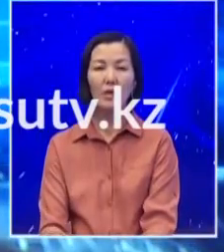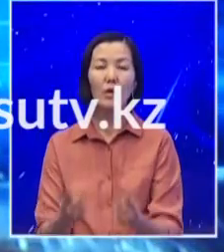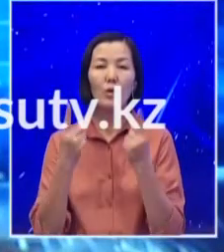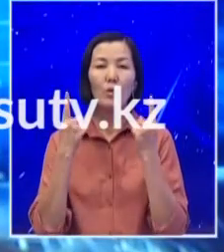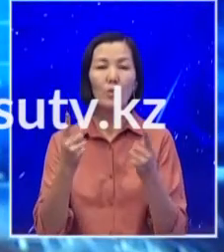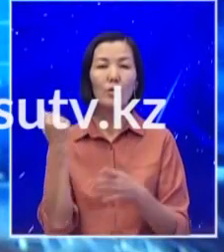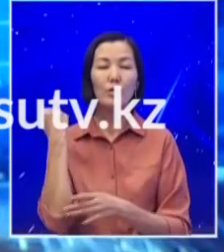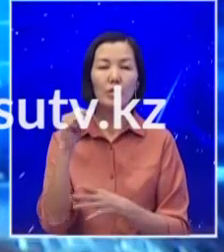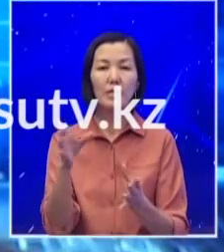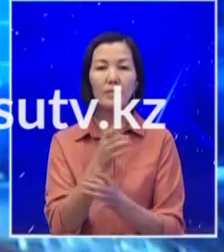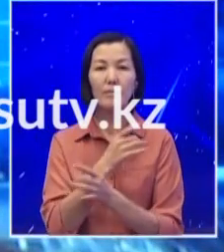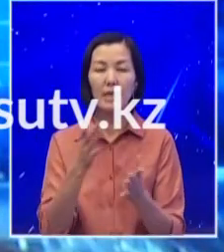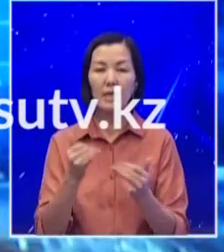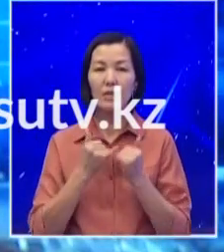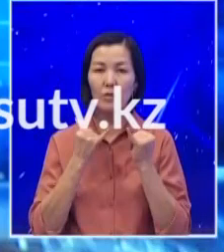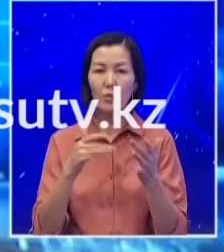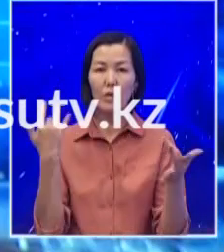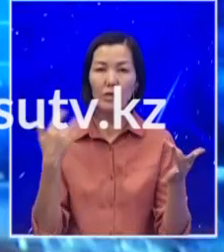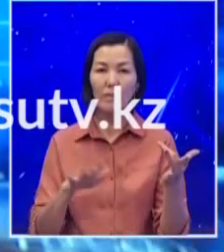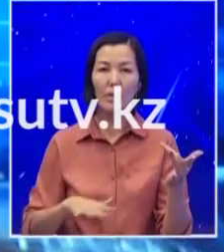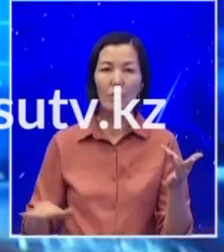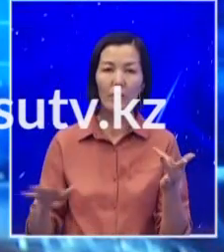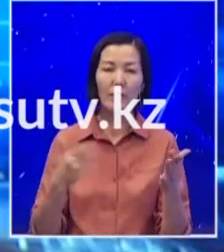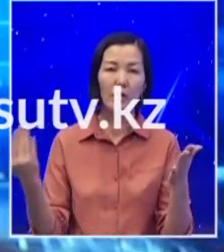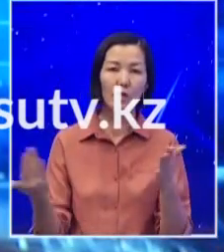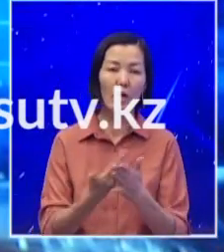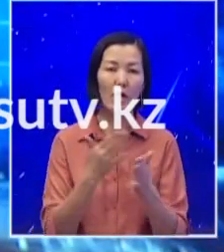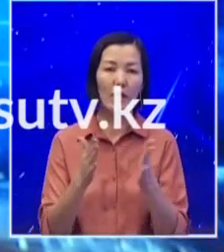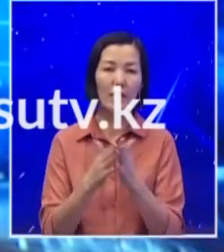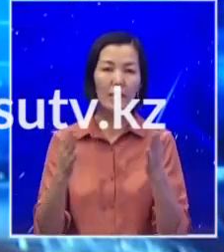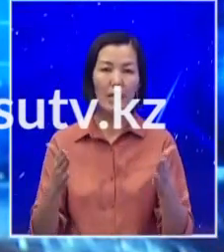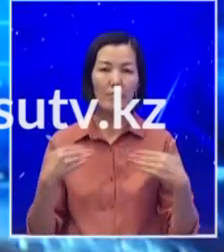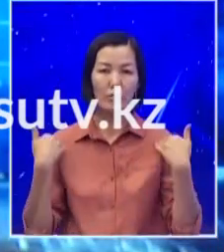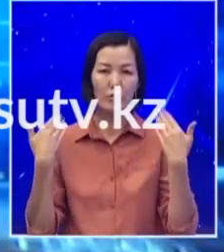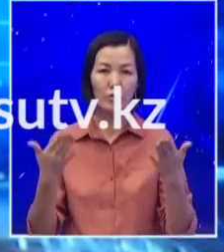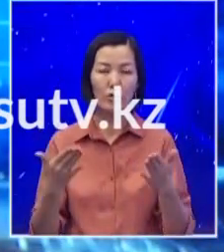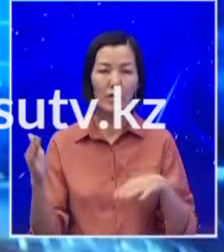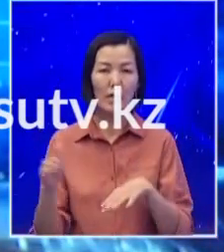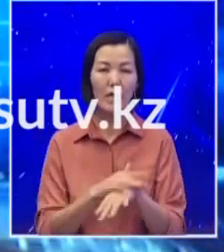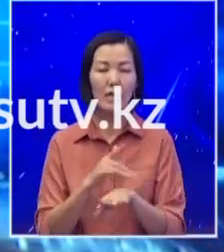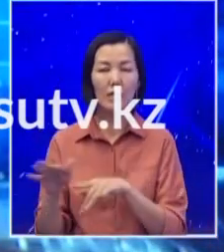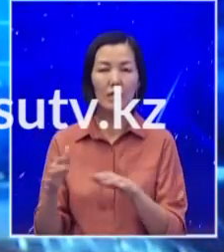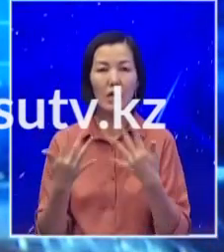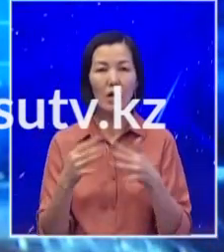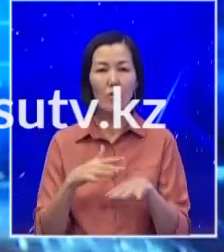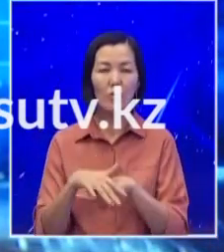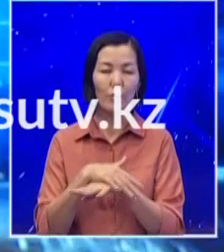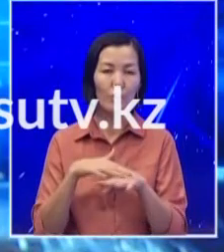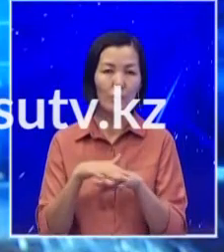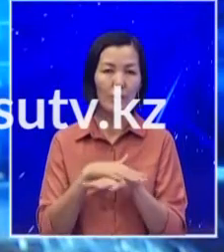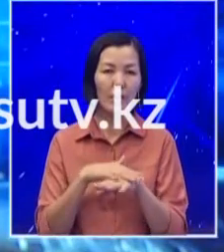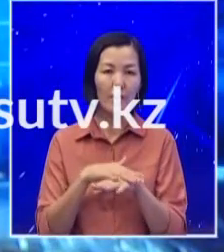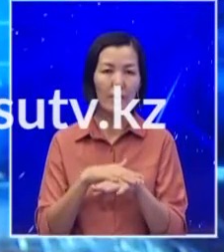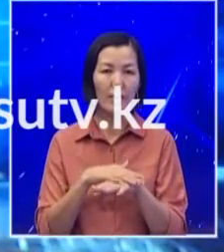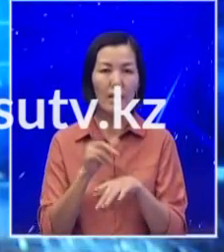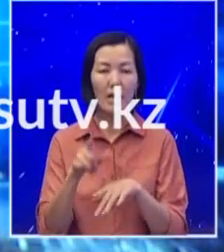Алтын бесік ақ қайнарым ұлы жеңіс мерекесіне орай Жамбыл ауданында жаңа кітаптың тұсаукесері өтті. Игі шараға ауыл тұрғындары мен